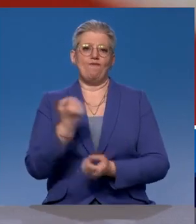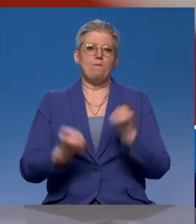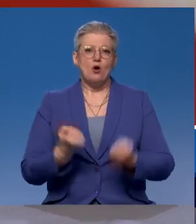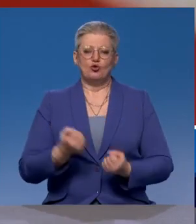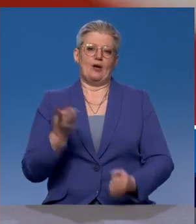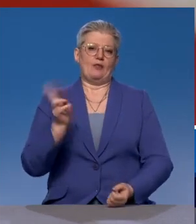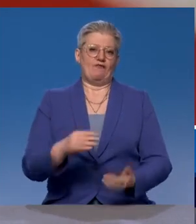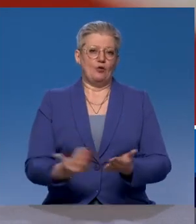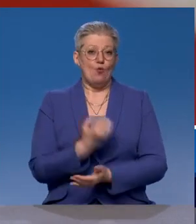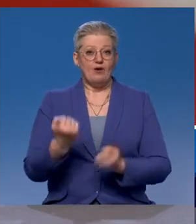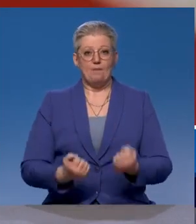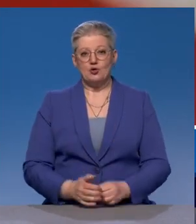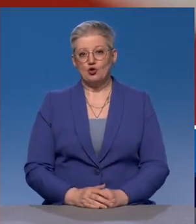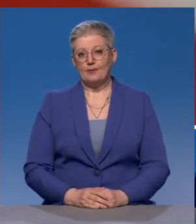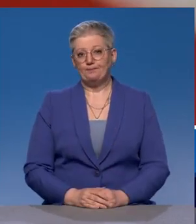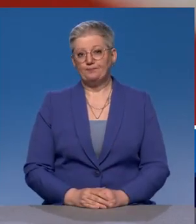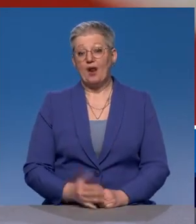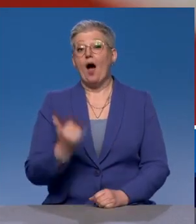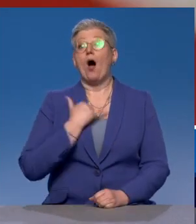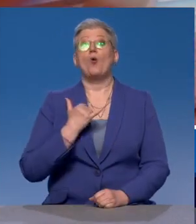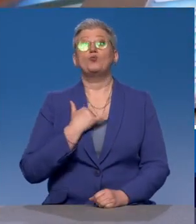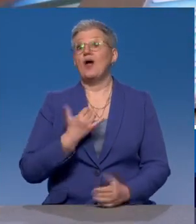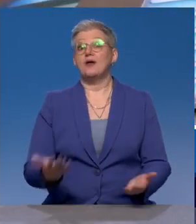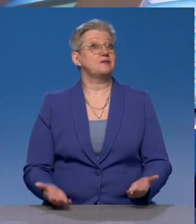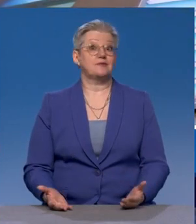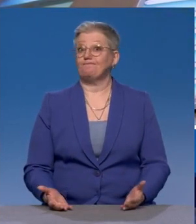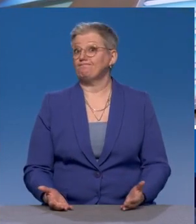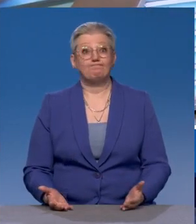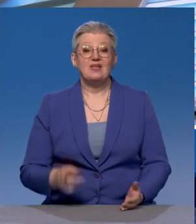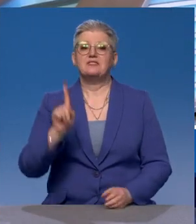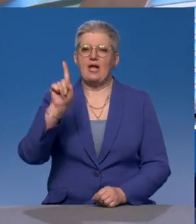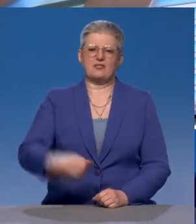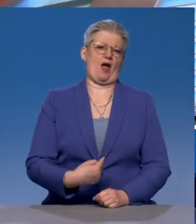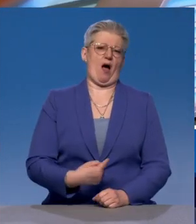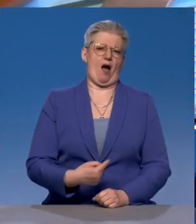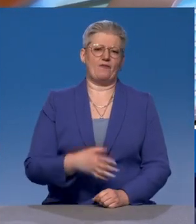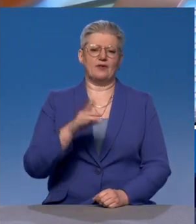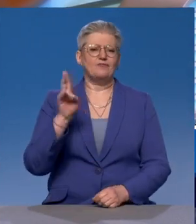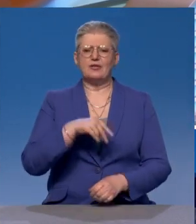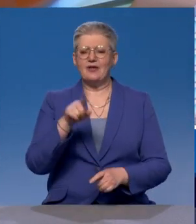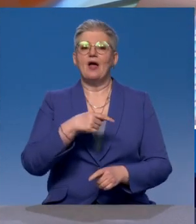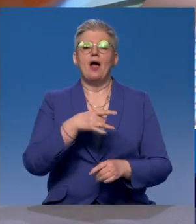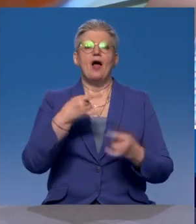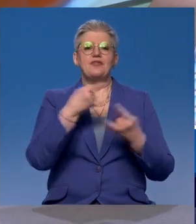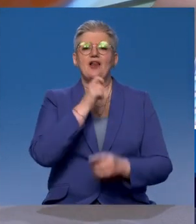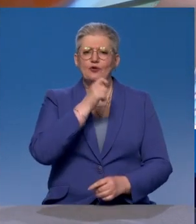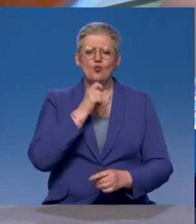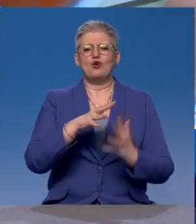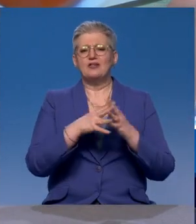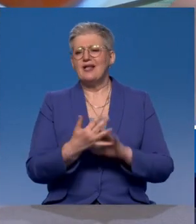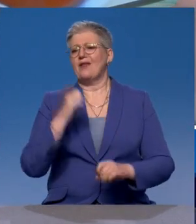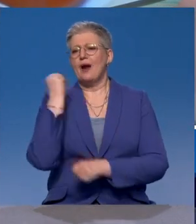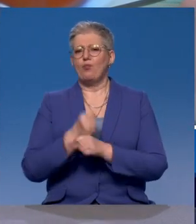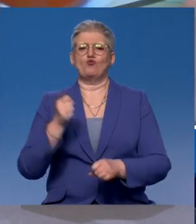машины. А у нас не заставим. Никого не будем. Телеведущих не будем заставлять, крестьян не будем, рабочих не будем, экономистов не будем.